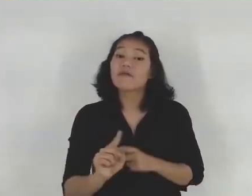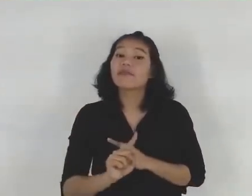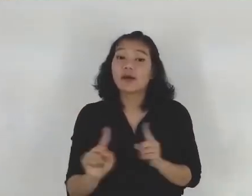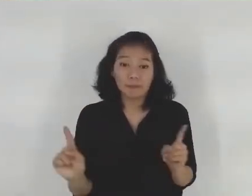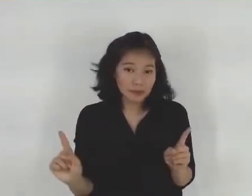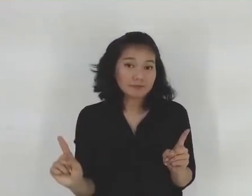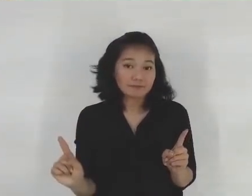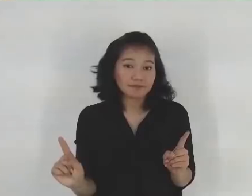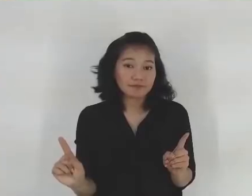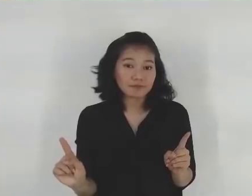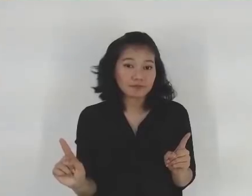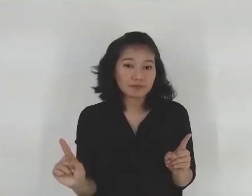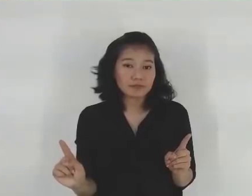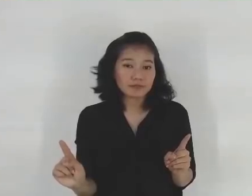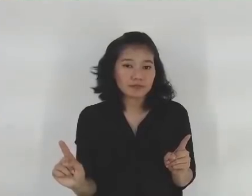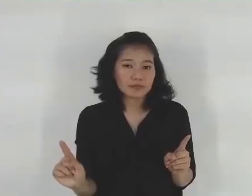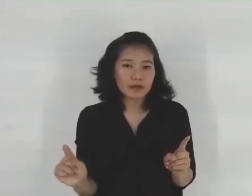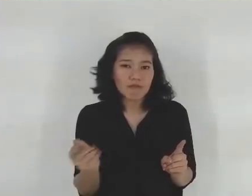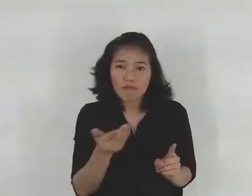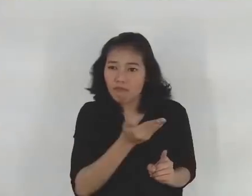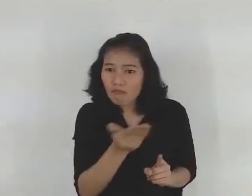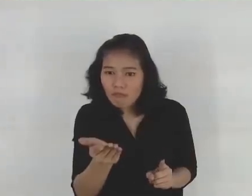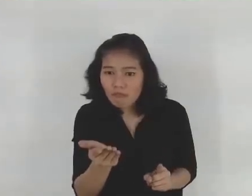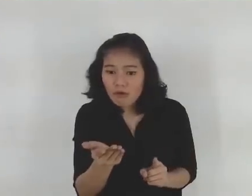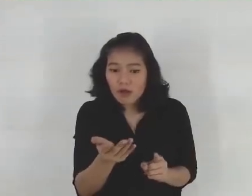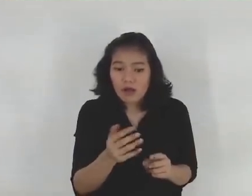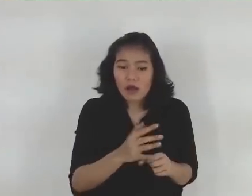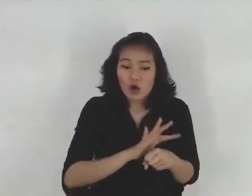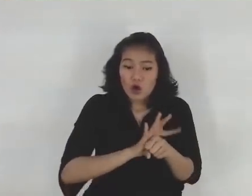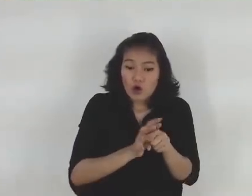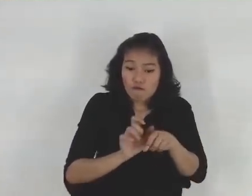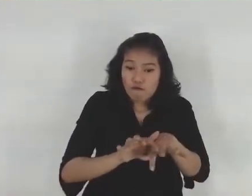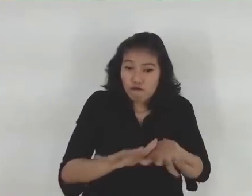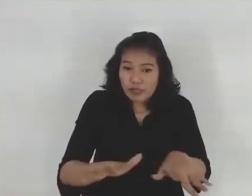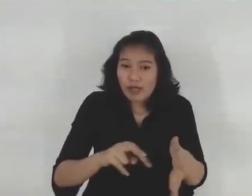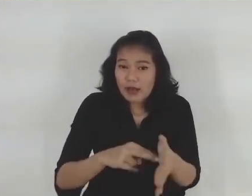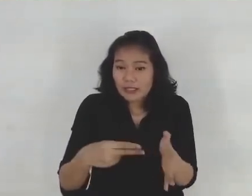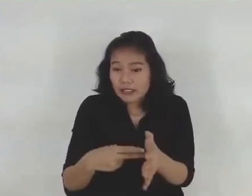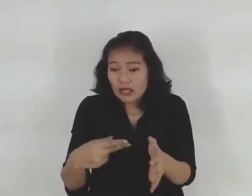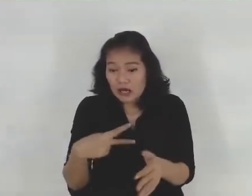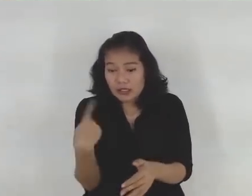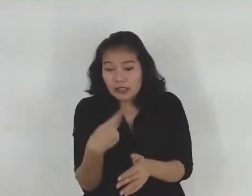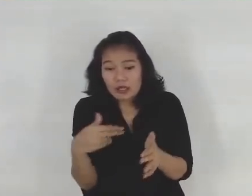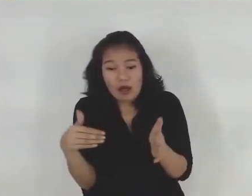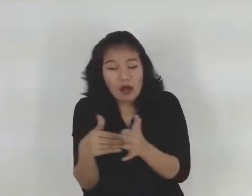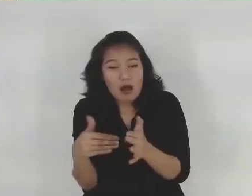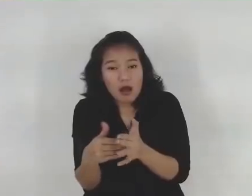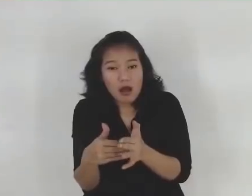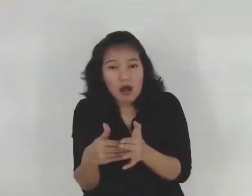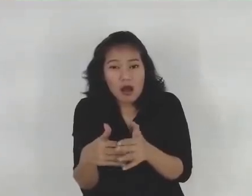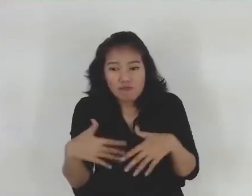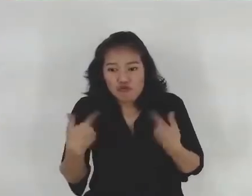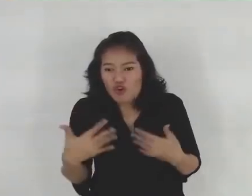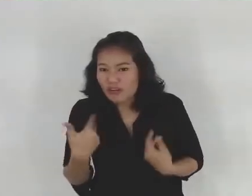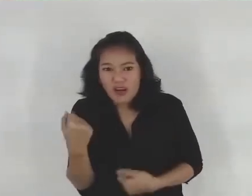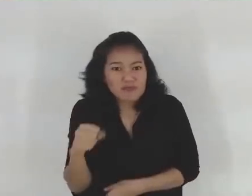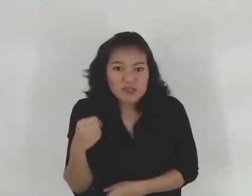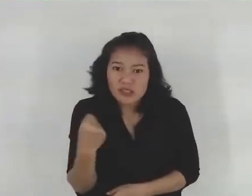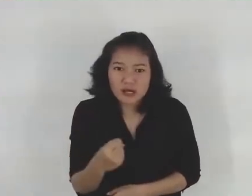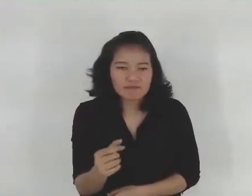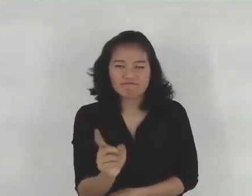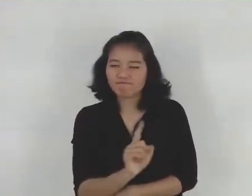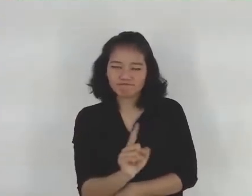tetapi jangan sampai pandemi ini menghalangi kita untuk tetap bersukacita